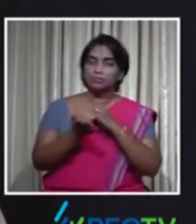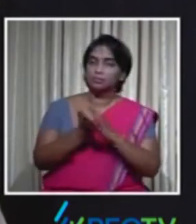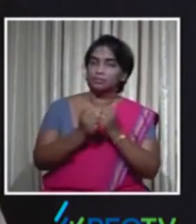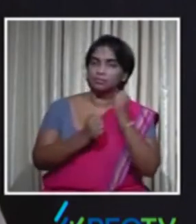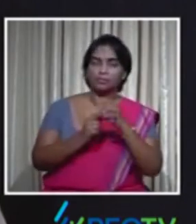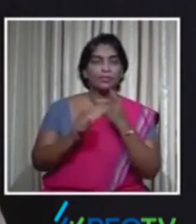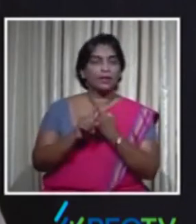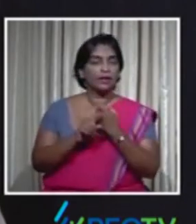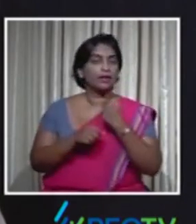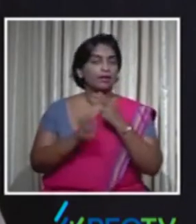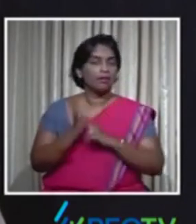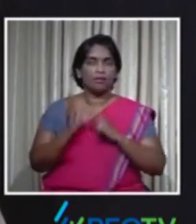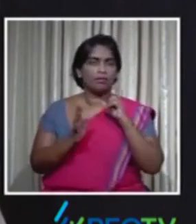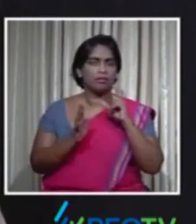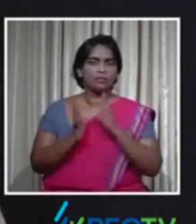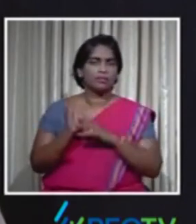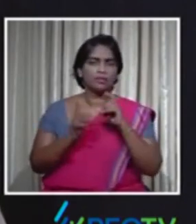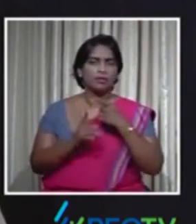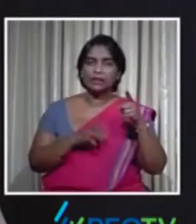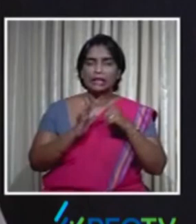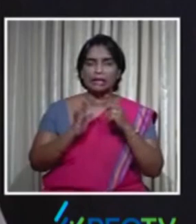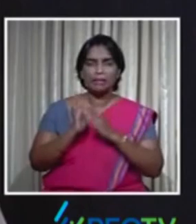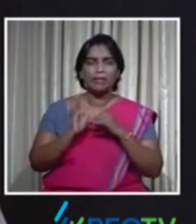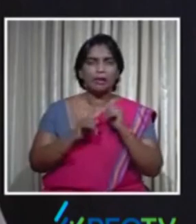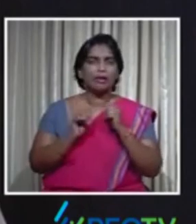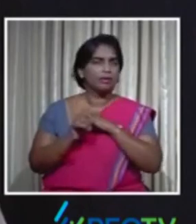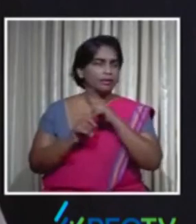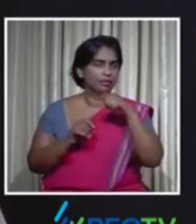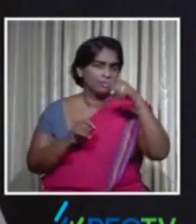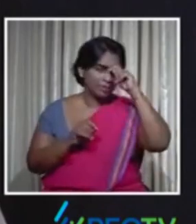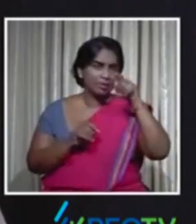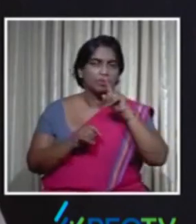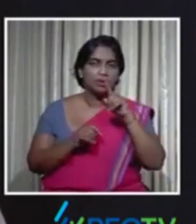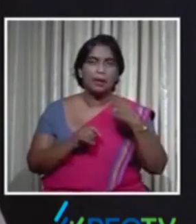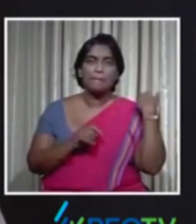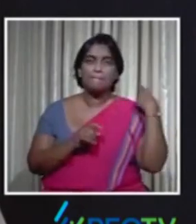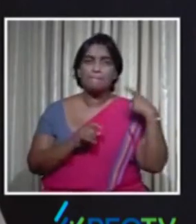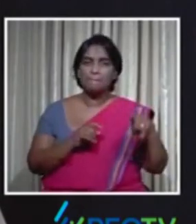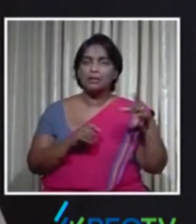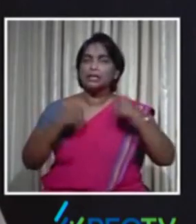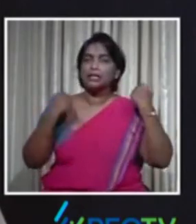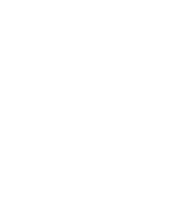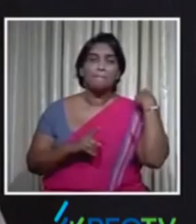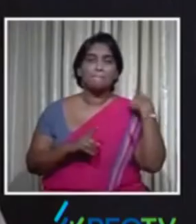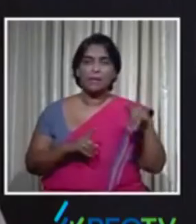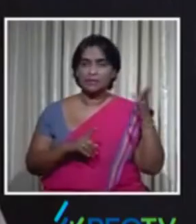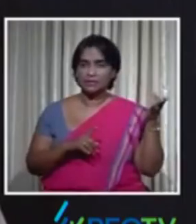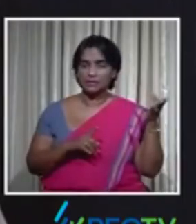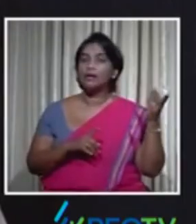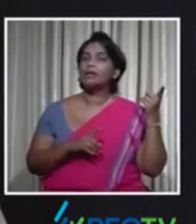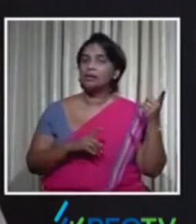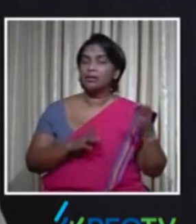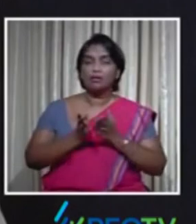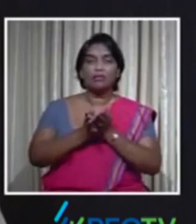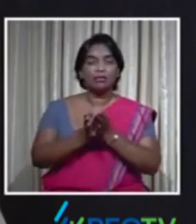සේවාව ආරම්භ කිරීම සම්බන්ධයෙන් චෝදනා කළා. මේ ඉන්ද්‍රාමාරු මන්තුමාගේ මස්සිනා තමයි මේකේ සභාපතිතුමා නගරාධිපතිතුමා. එතකොට මේ ෆෙරි